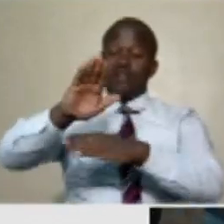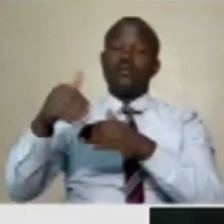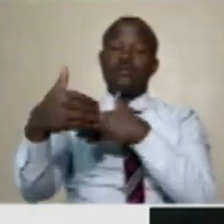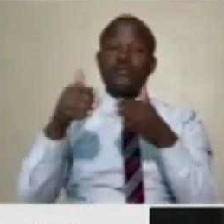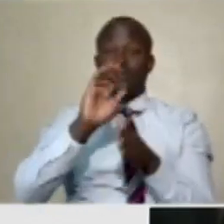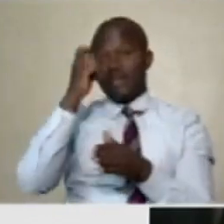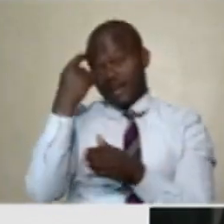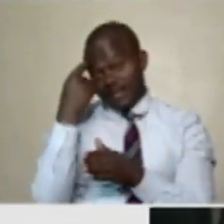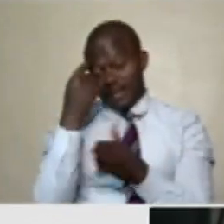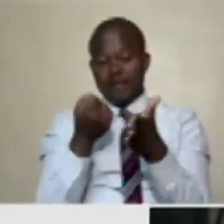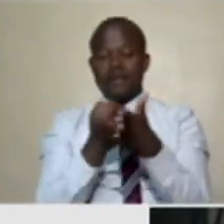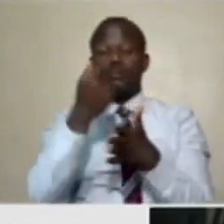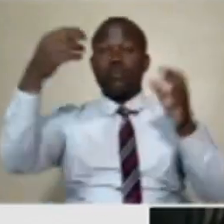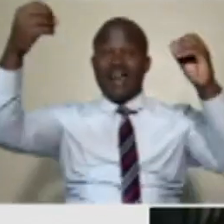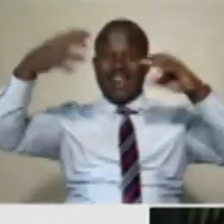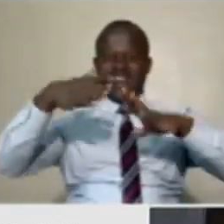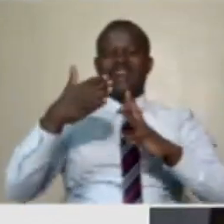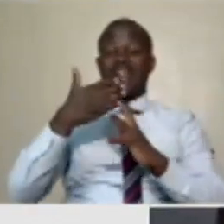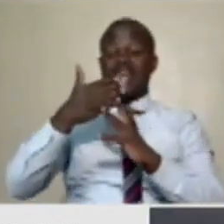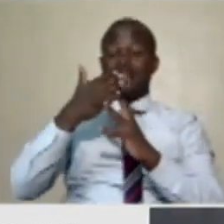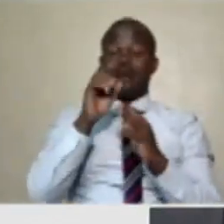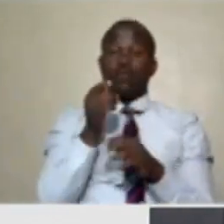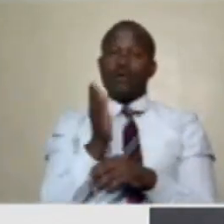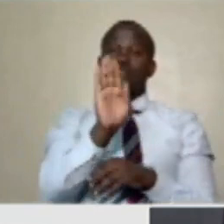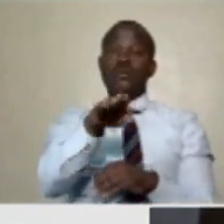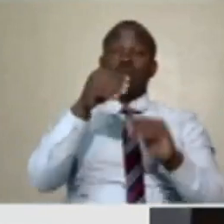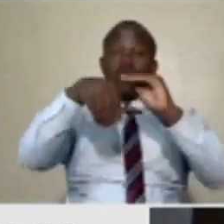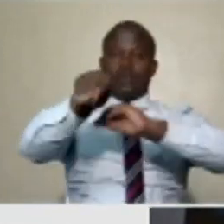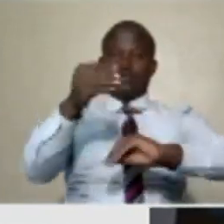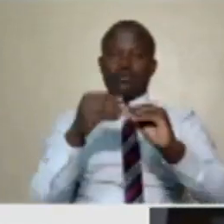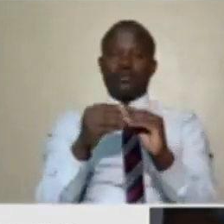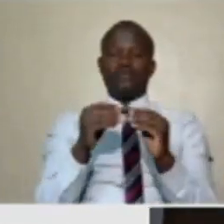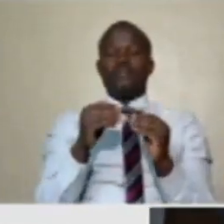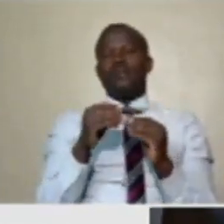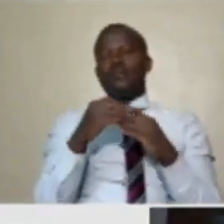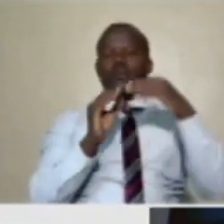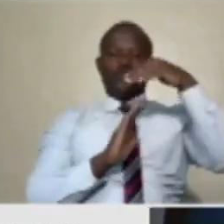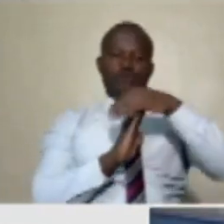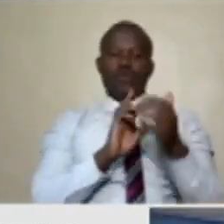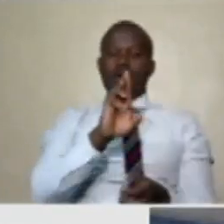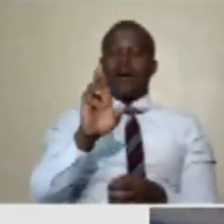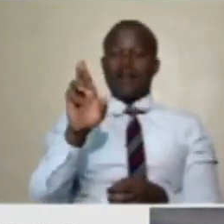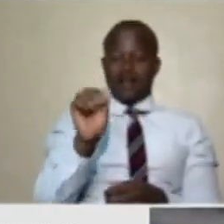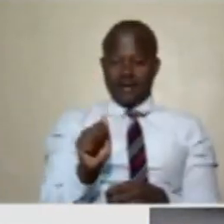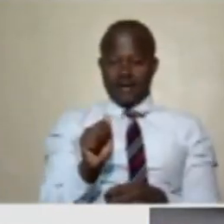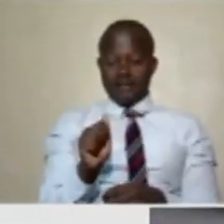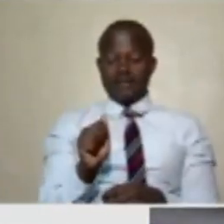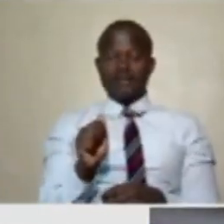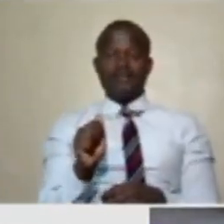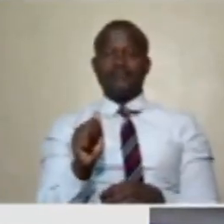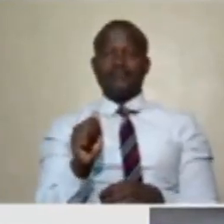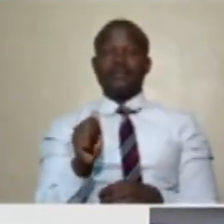isanduku ya Leta, bigatuma hagaragara icyuho cyagomba gusubizwa abacuruzi. Komiseri mukuru w'ikigo cy'imisoro n'amahoro Bizimana Rwantwari